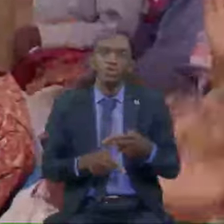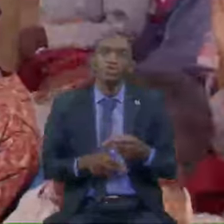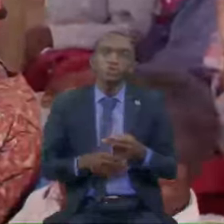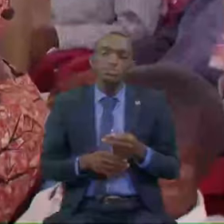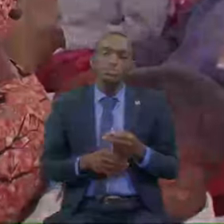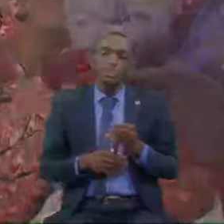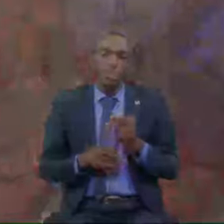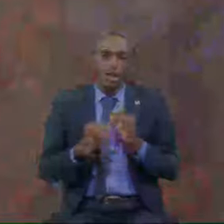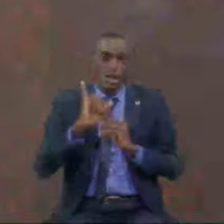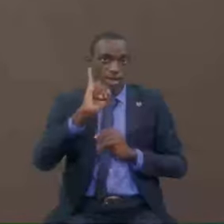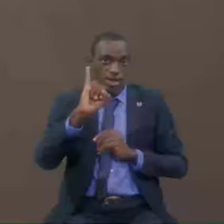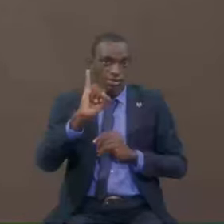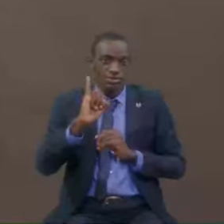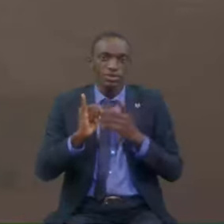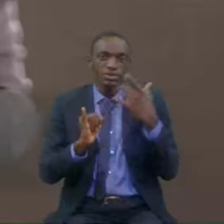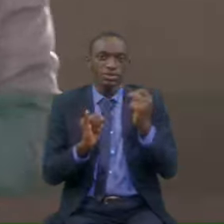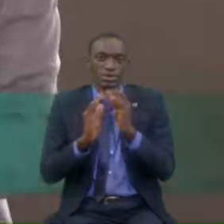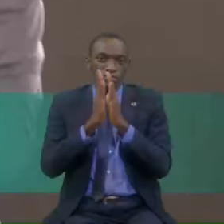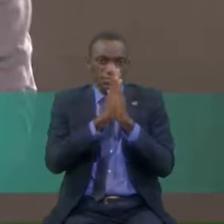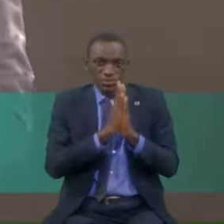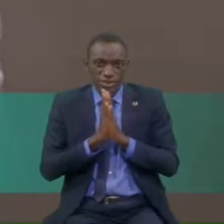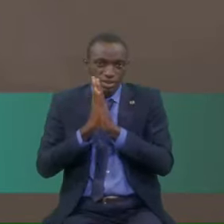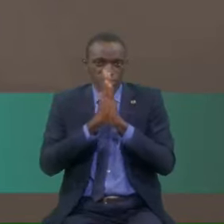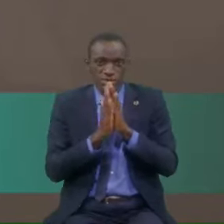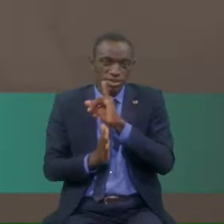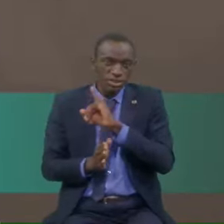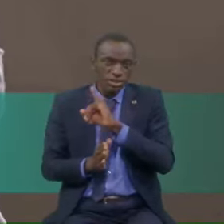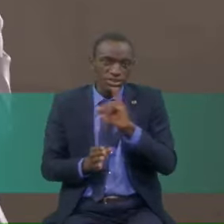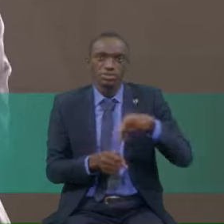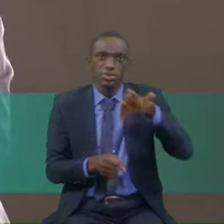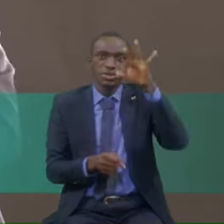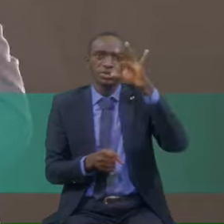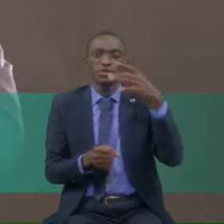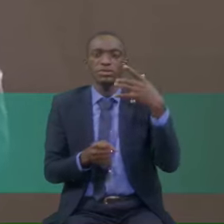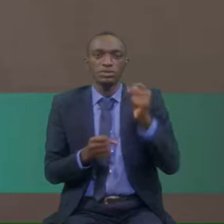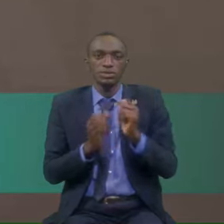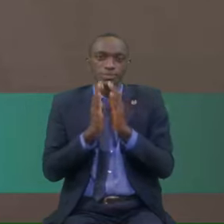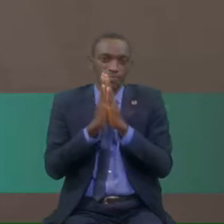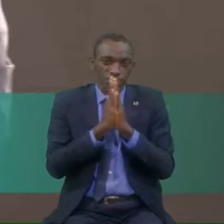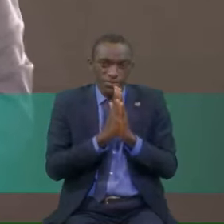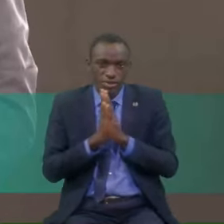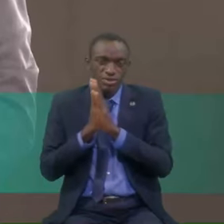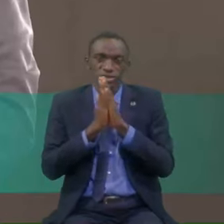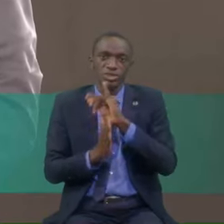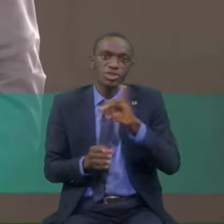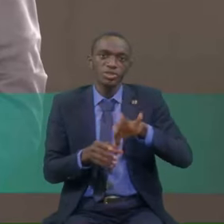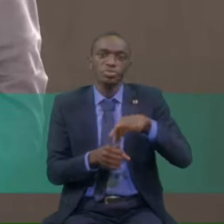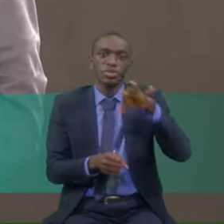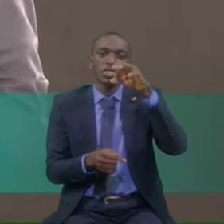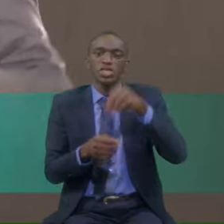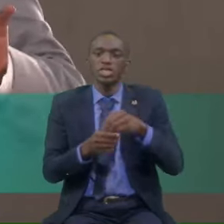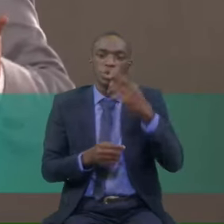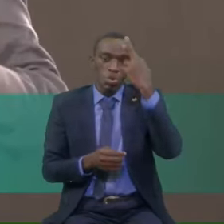Il, c'est l'esprit d'intercession. L'esprit d'intercession. À Romains